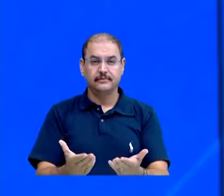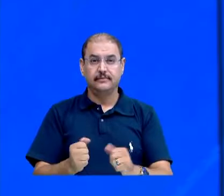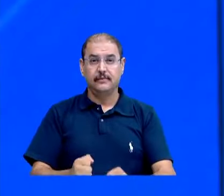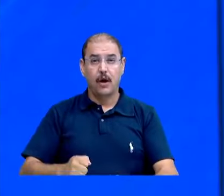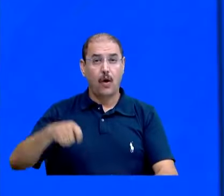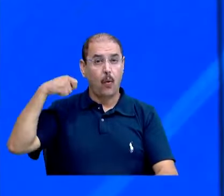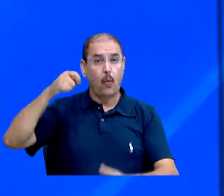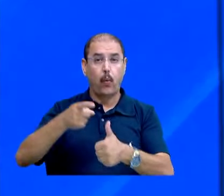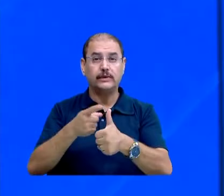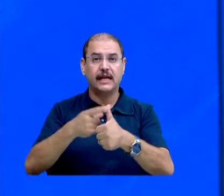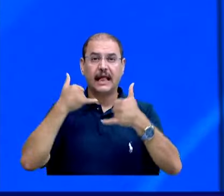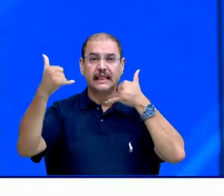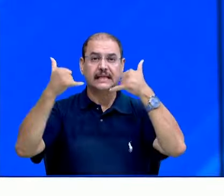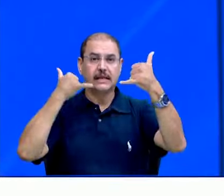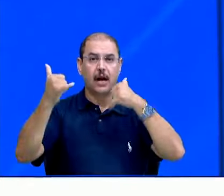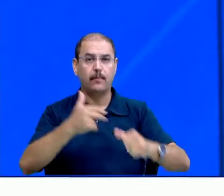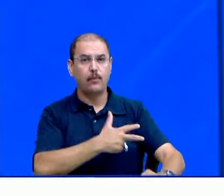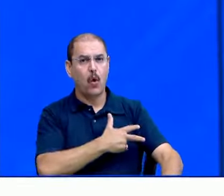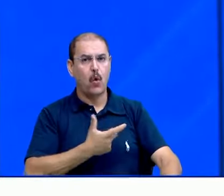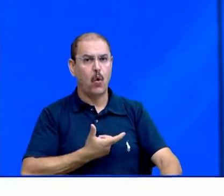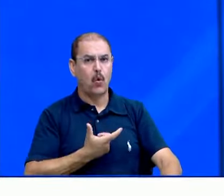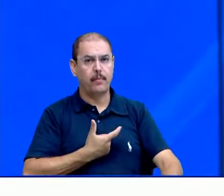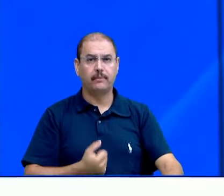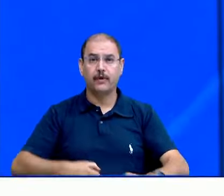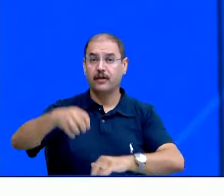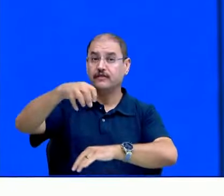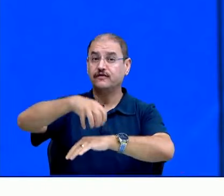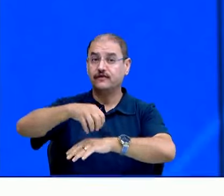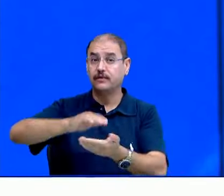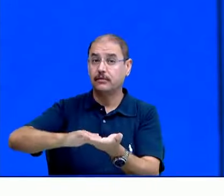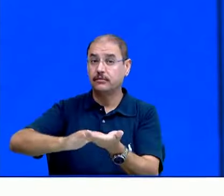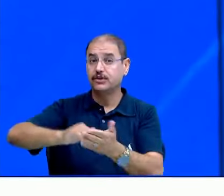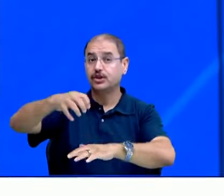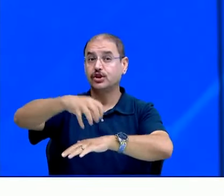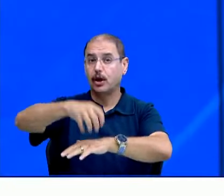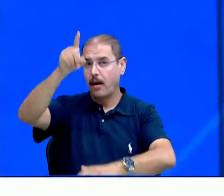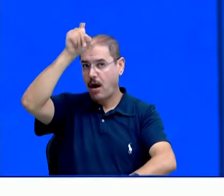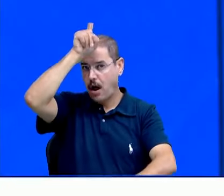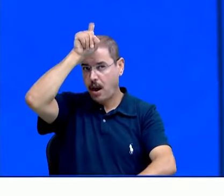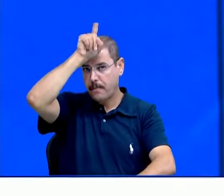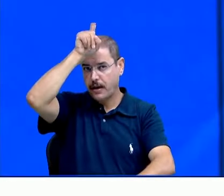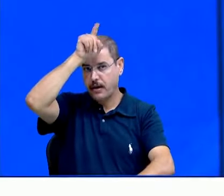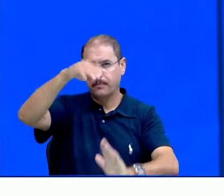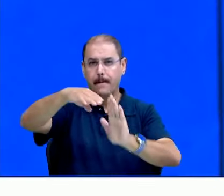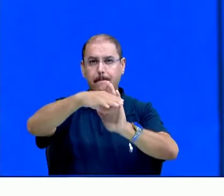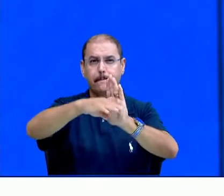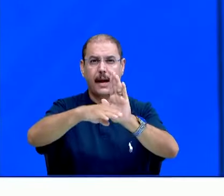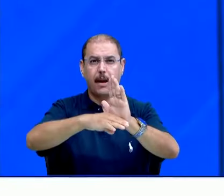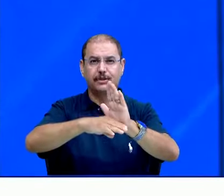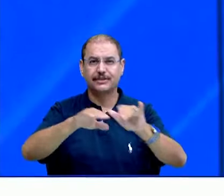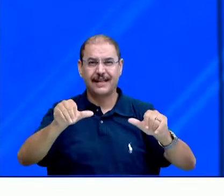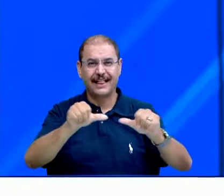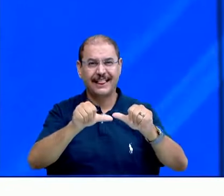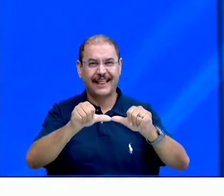رعى وزير الاتصال الحكومي الدكتور مهند المبيضين في رحاب الجامعه الالمانيه حفل اطلاق برنامج التسويق الرقمي